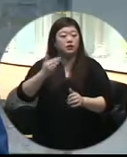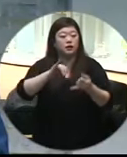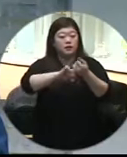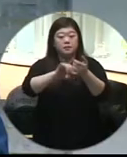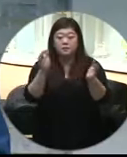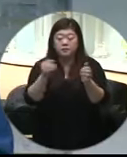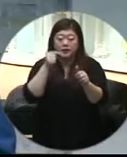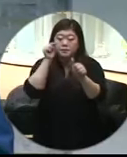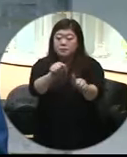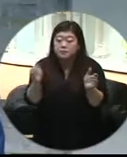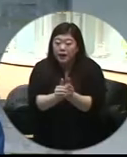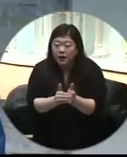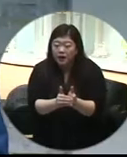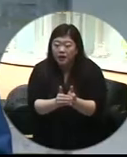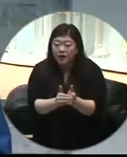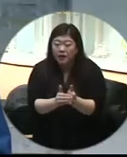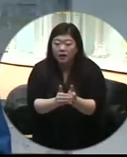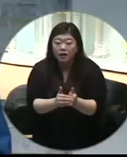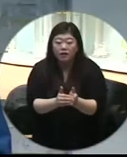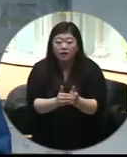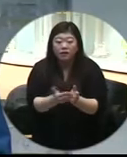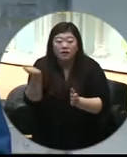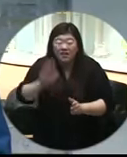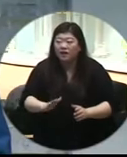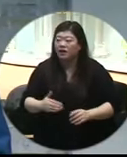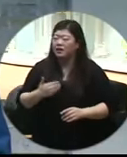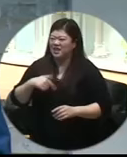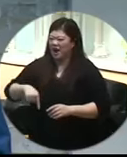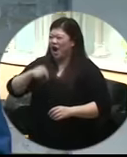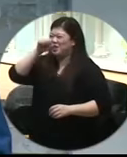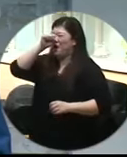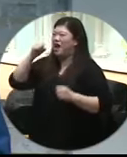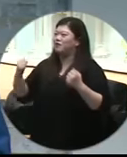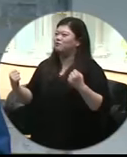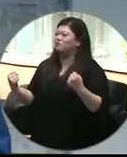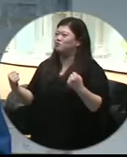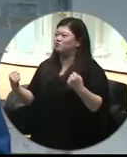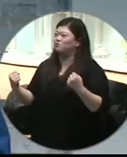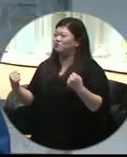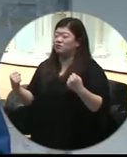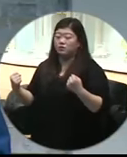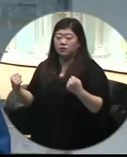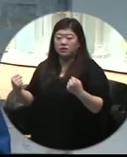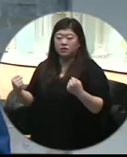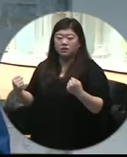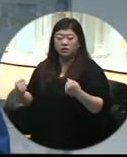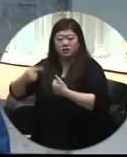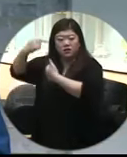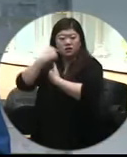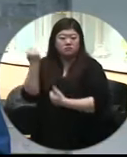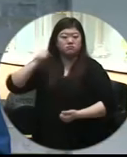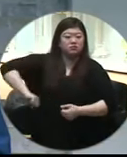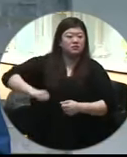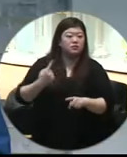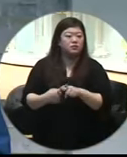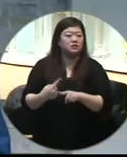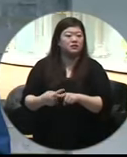돼요. 계속해서 그렇게 나가야 돼요. 이게 복음의 능력이에요. 이게 복음 관사의